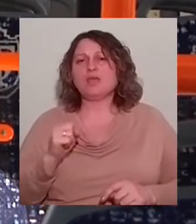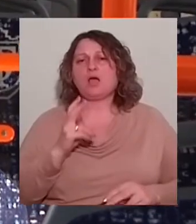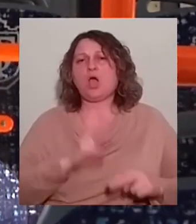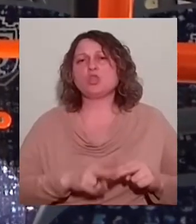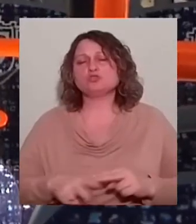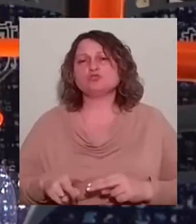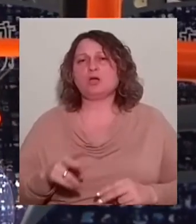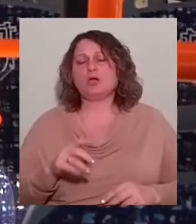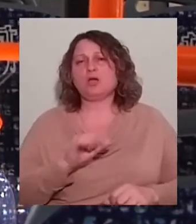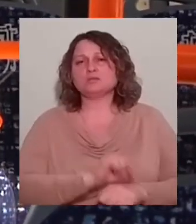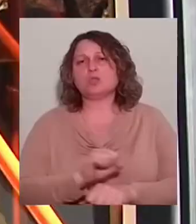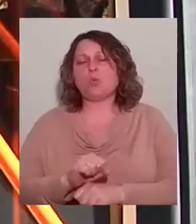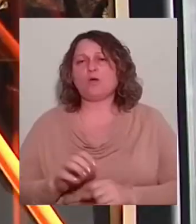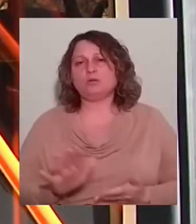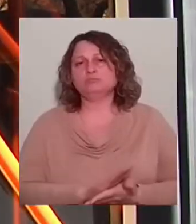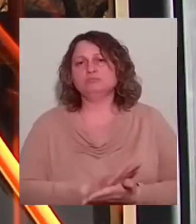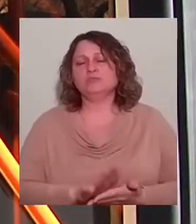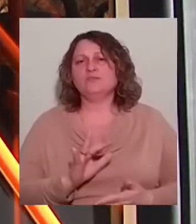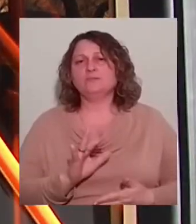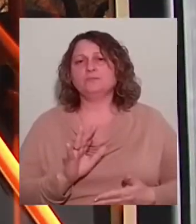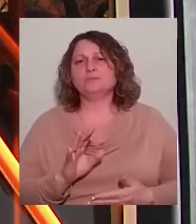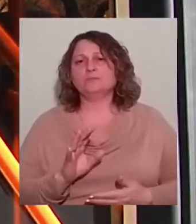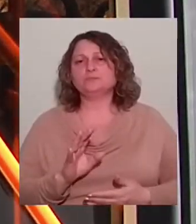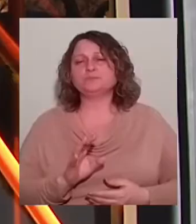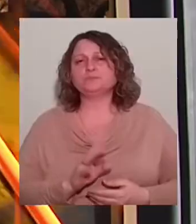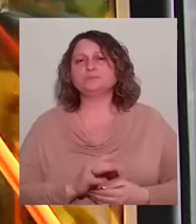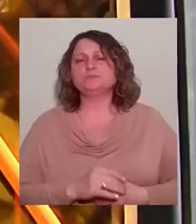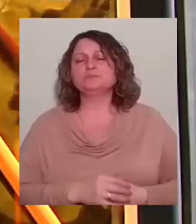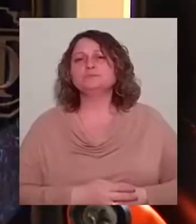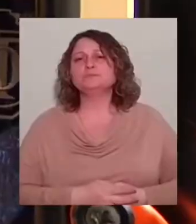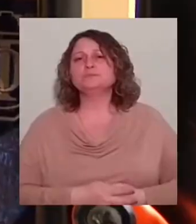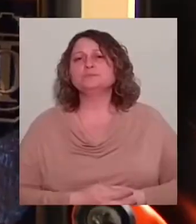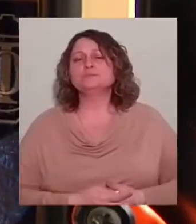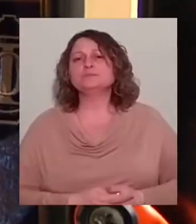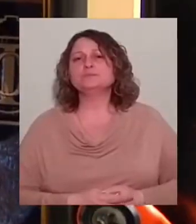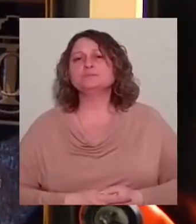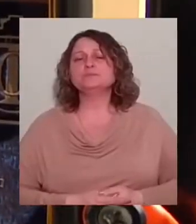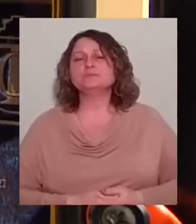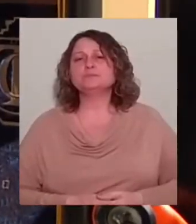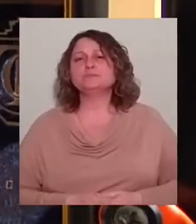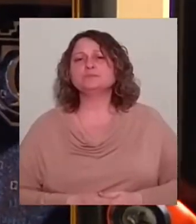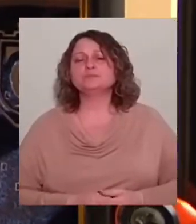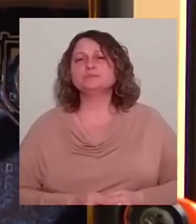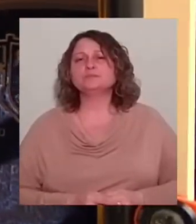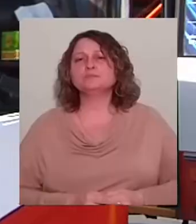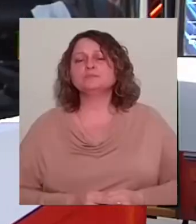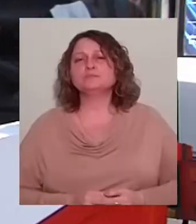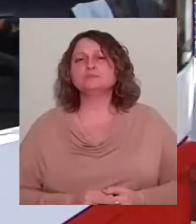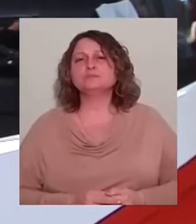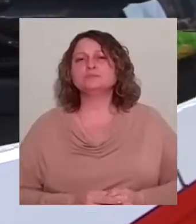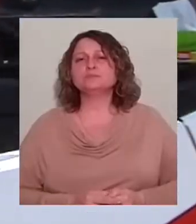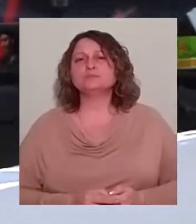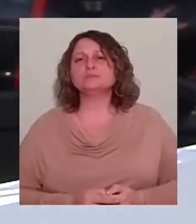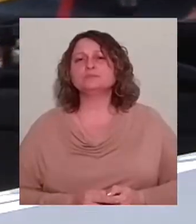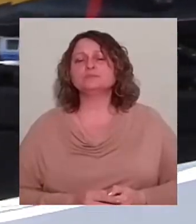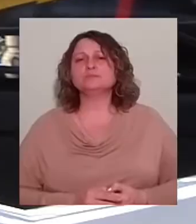таку процедуру очищення проводитимуть для різних видів громадського транспорту на усіх кінцевих зупинках міста. Ксенія Процепова, Владислава Гарбар. Новини